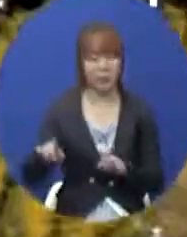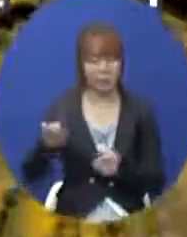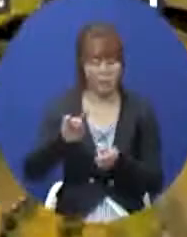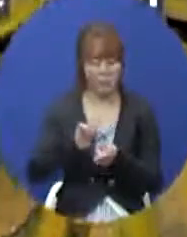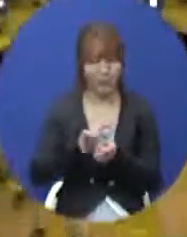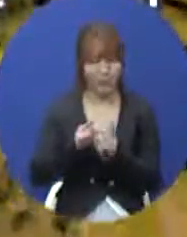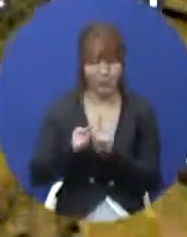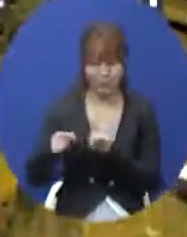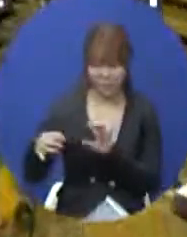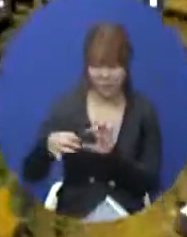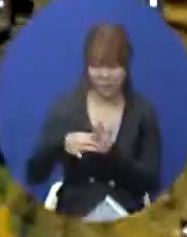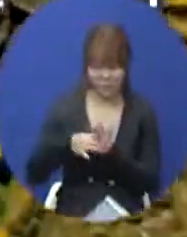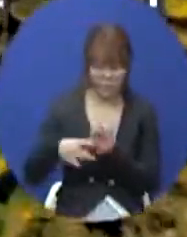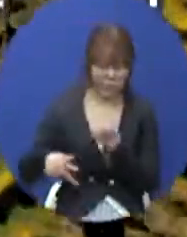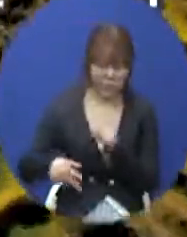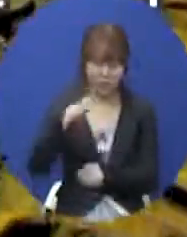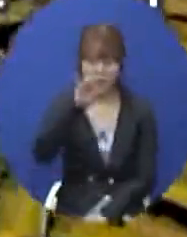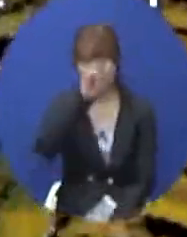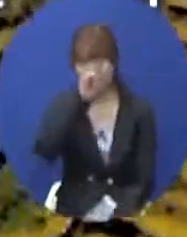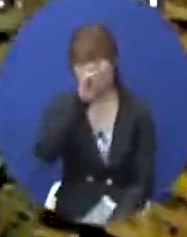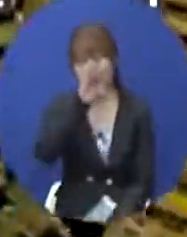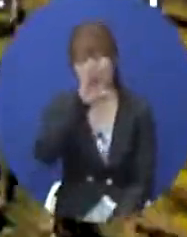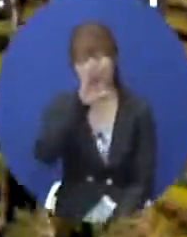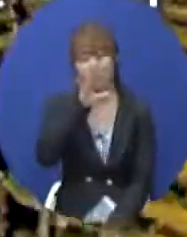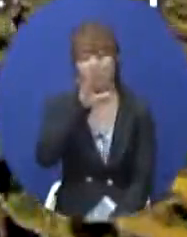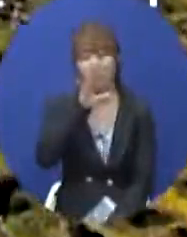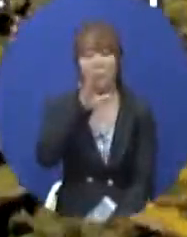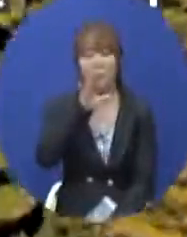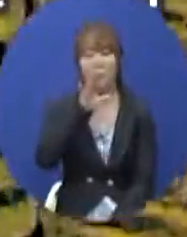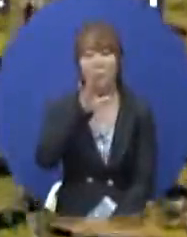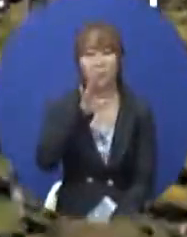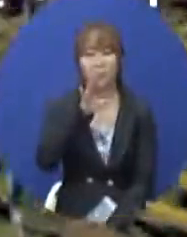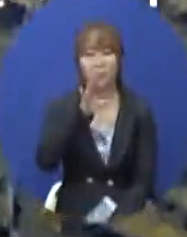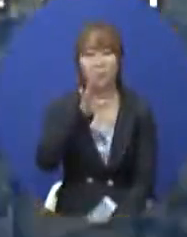그 끈을 놓을 순 없어